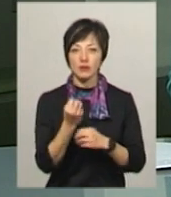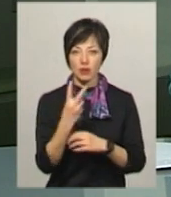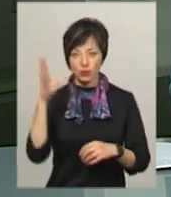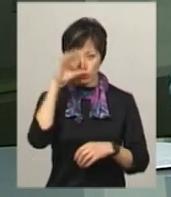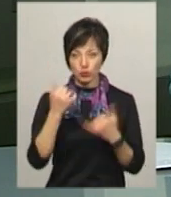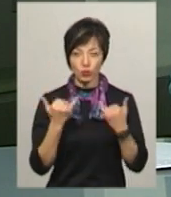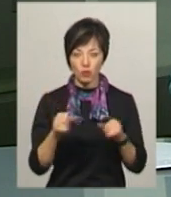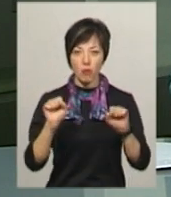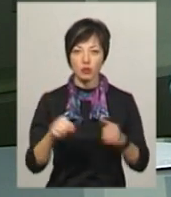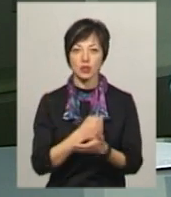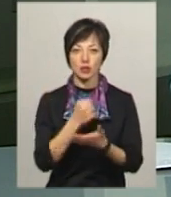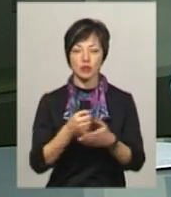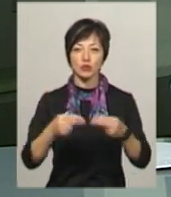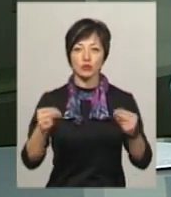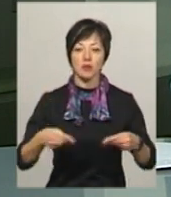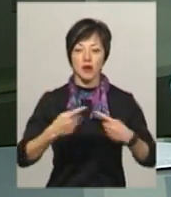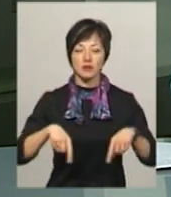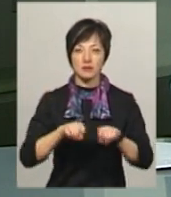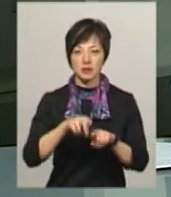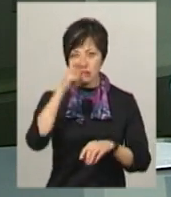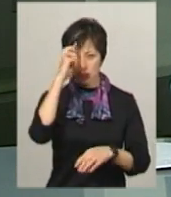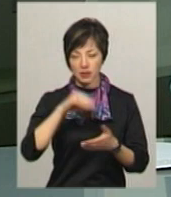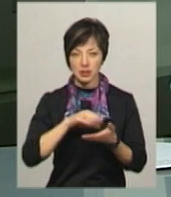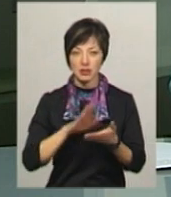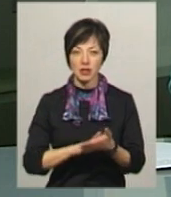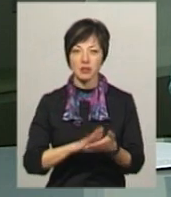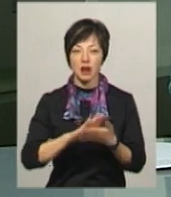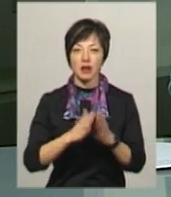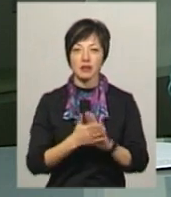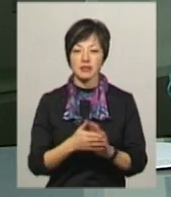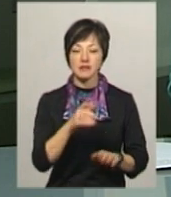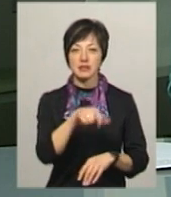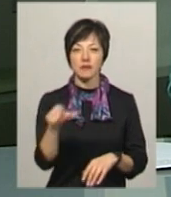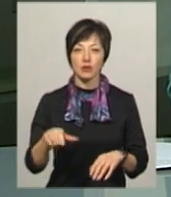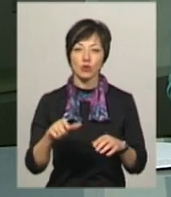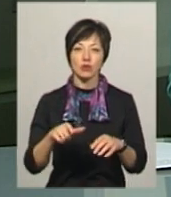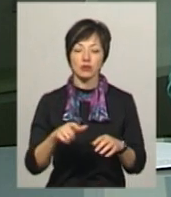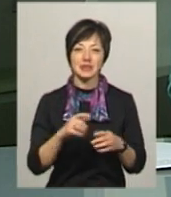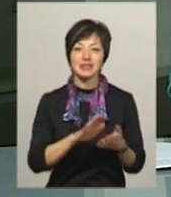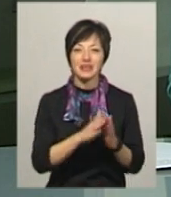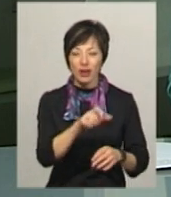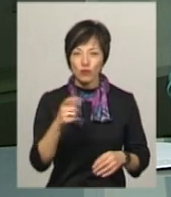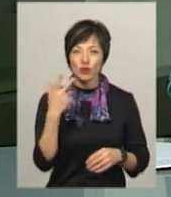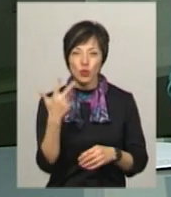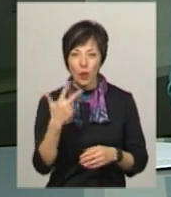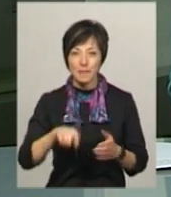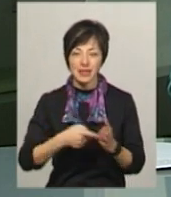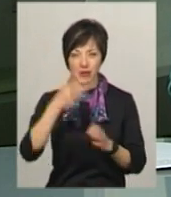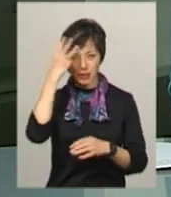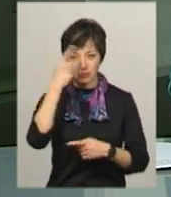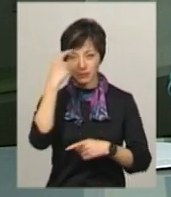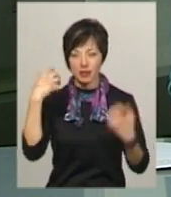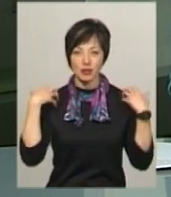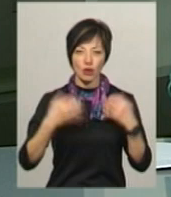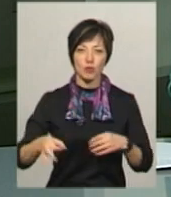сьогодні можна зареєструвати шлюб у відділах державної реєстрації актів цивільного стану в трьох містах Хмельниччини. Про це повідомляє начальник